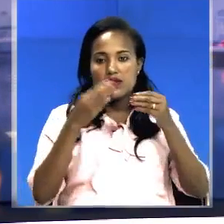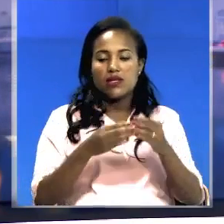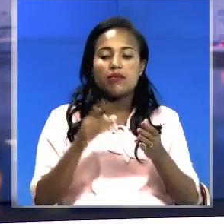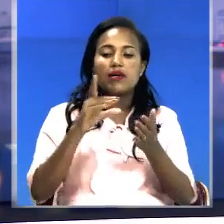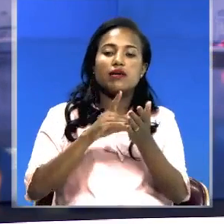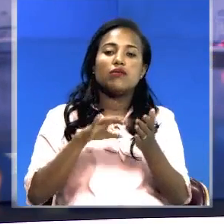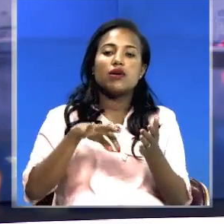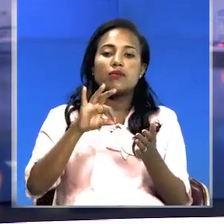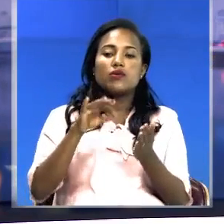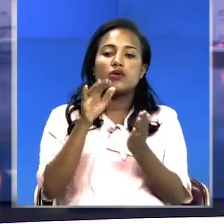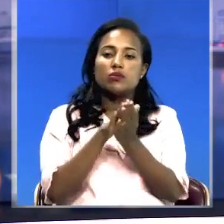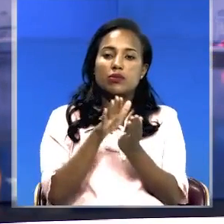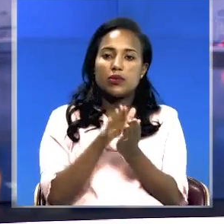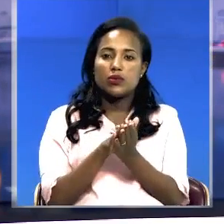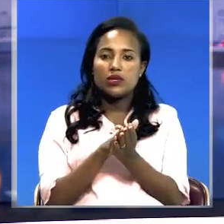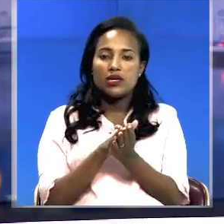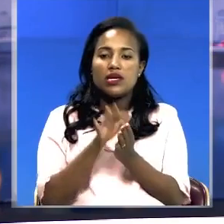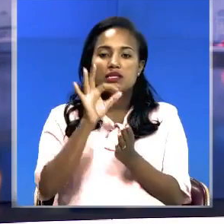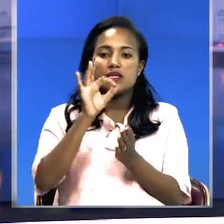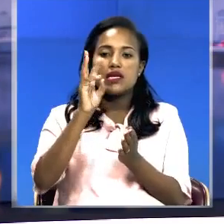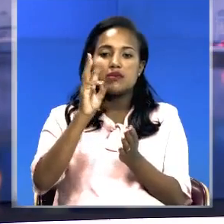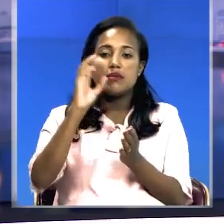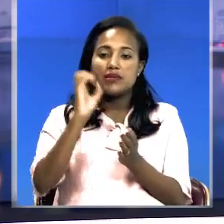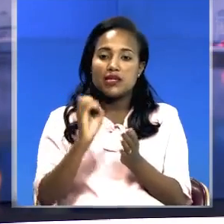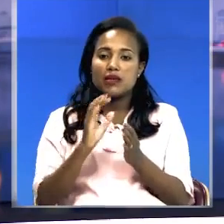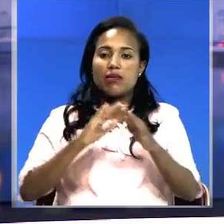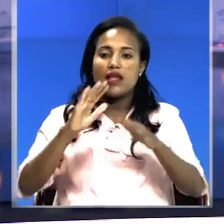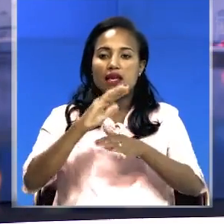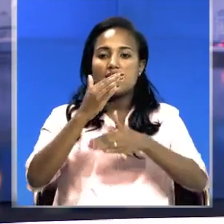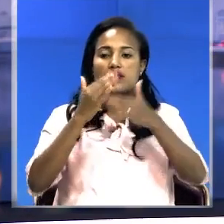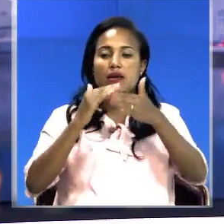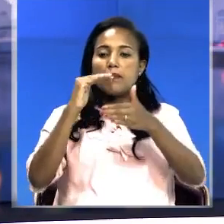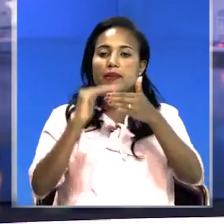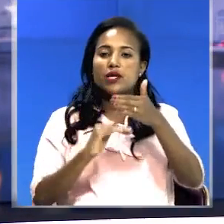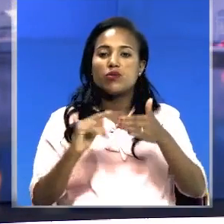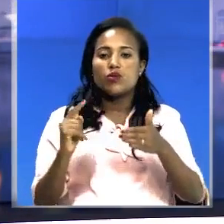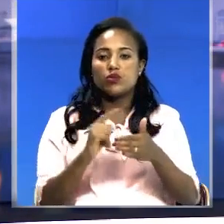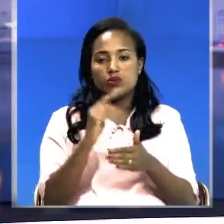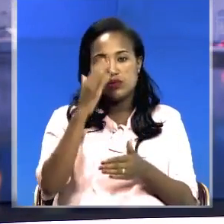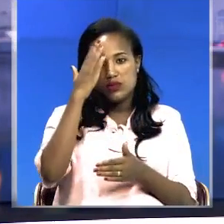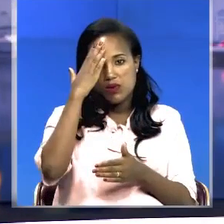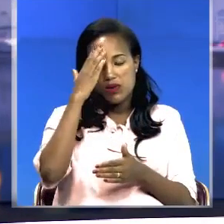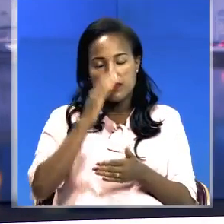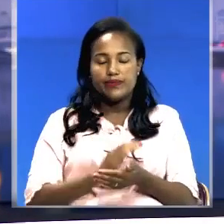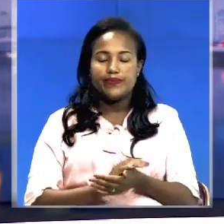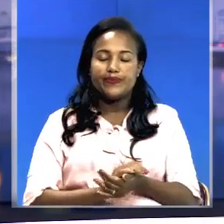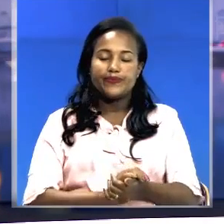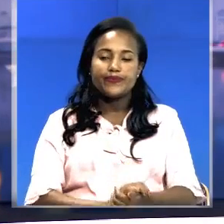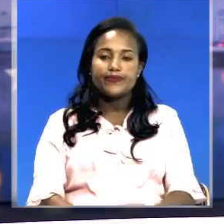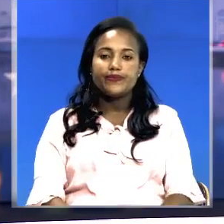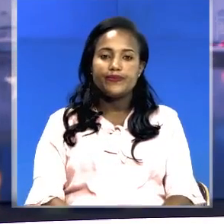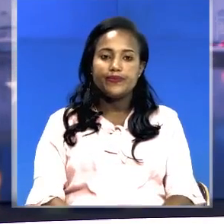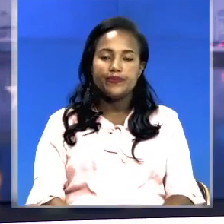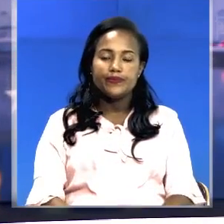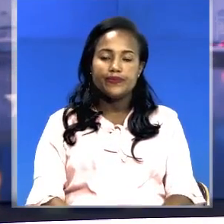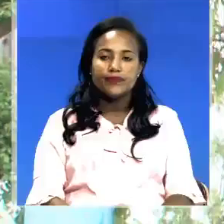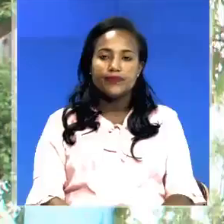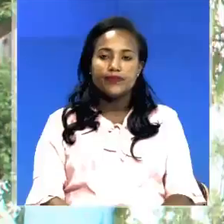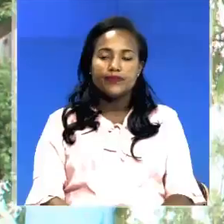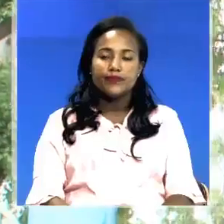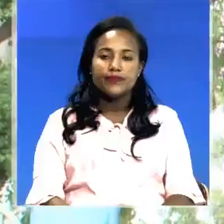ከሚገኙ ትምህርት ቤቶች ከ97 በመቶ በላይ ከደረጃ በታች እንደሆኑም ታውቋል። ፍጹም ያለም ብራን ገብሩ ዝርዝር ልኮልናል።